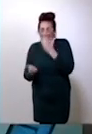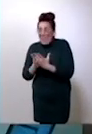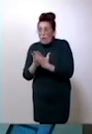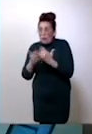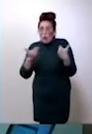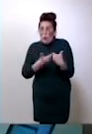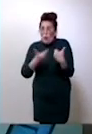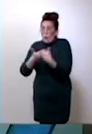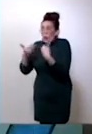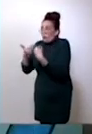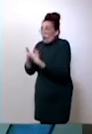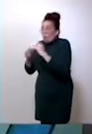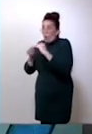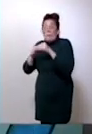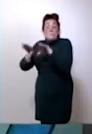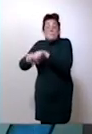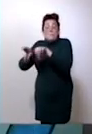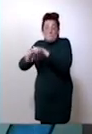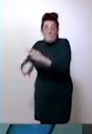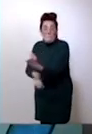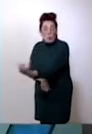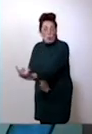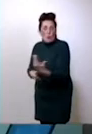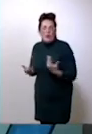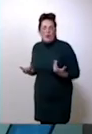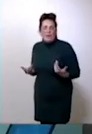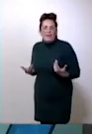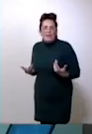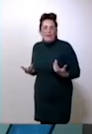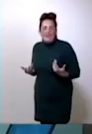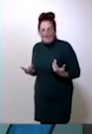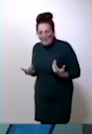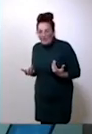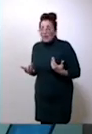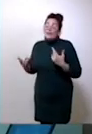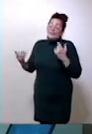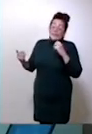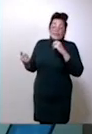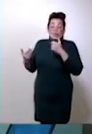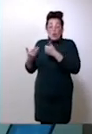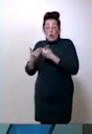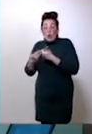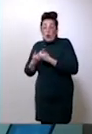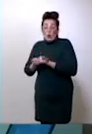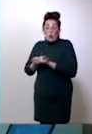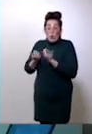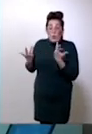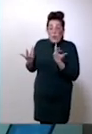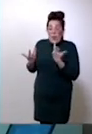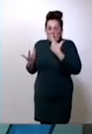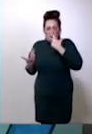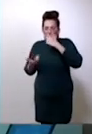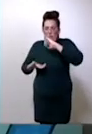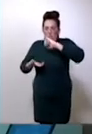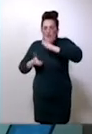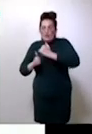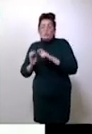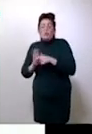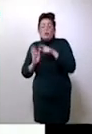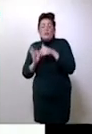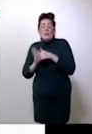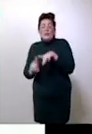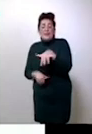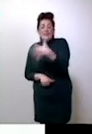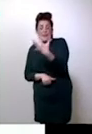produite, et avec une demande aussi qui est un petit peu différente. On a un taux de pression très élevé. On était en 2015